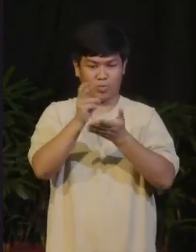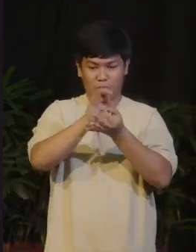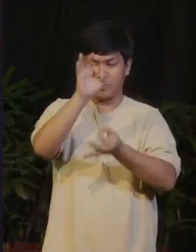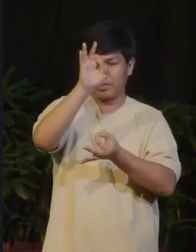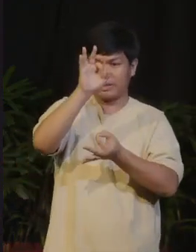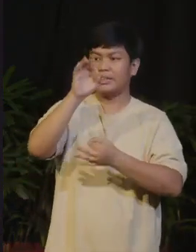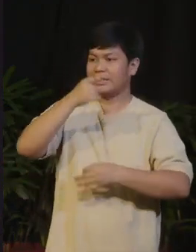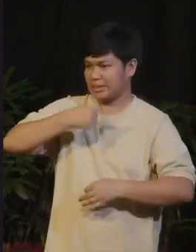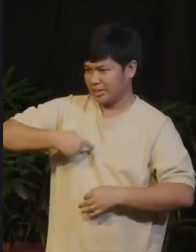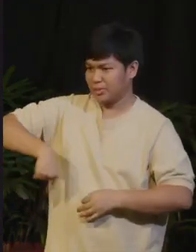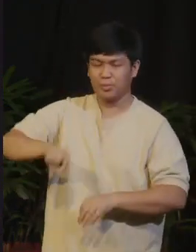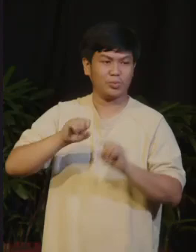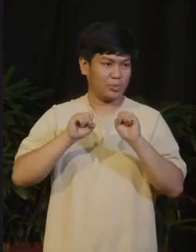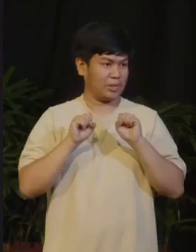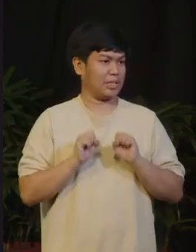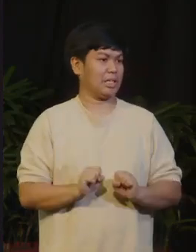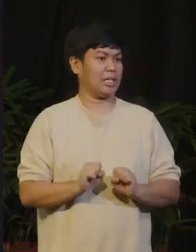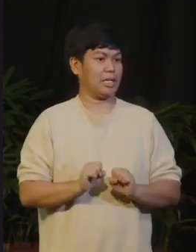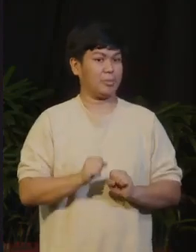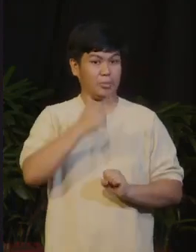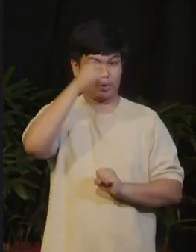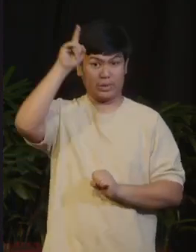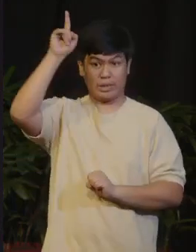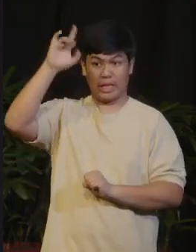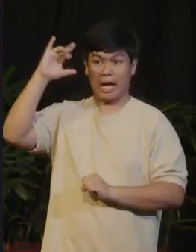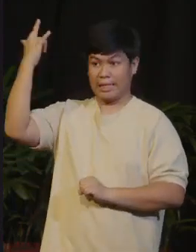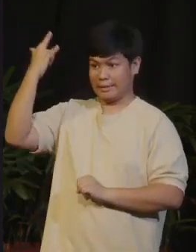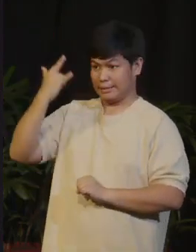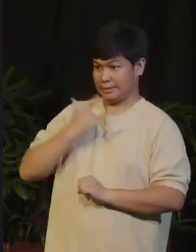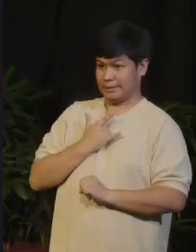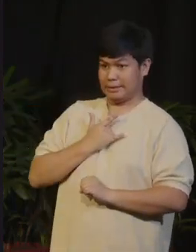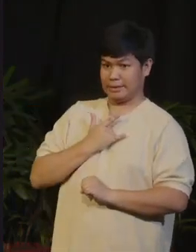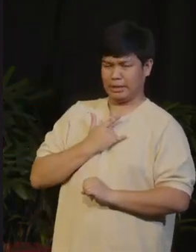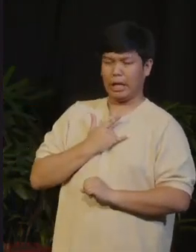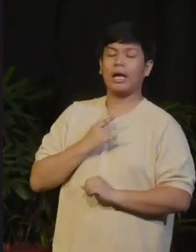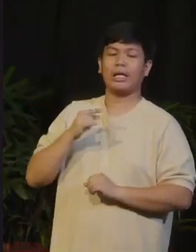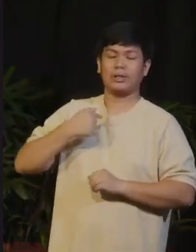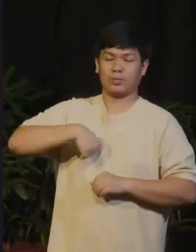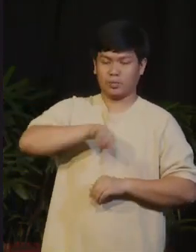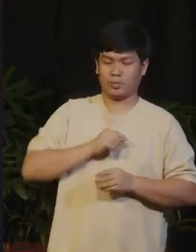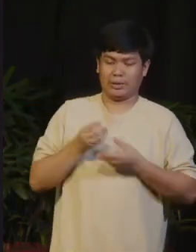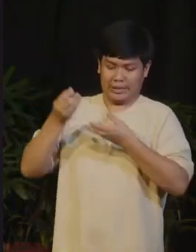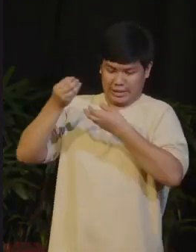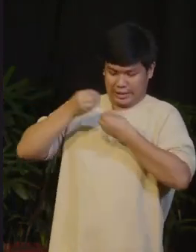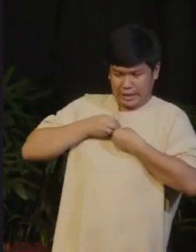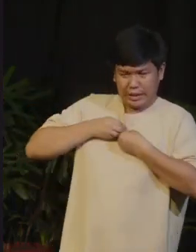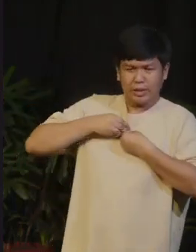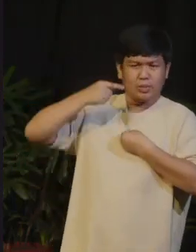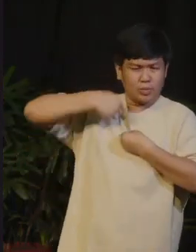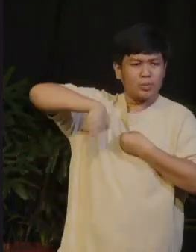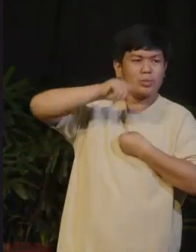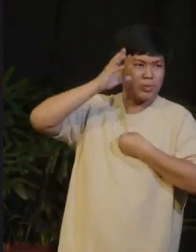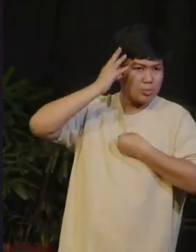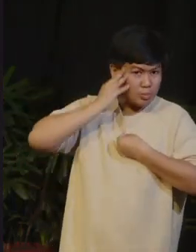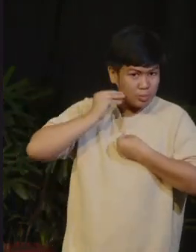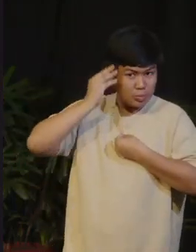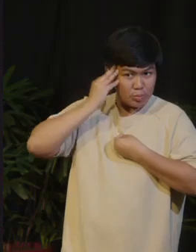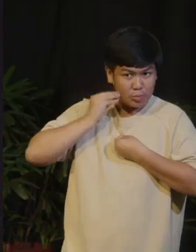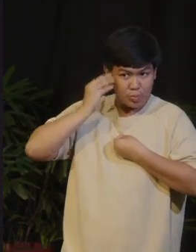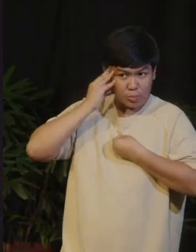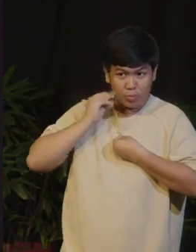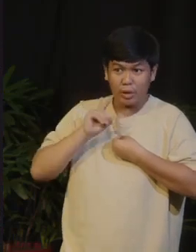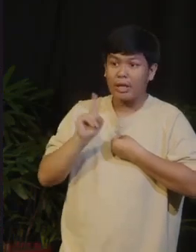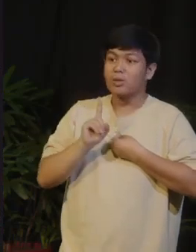umibig dahil ang kanyang pag-ibig mismo ay ibinuhos na niya sa ating mga puso bilang kanyang mga